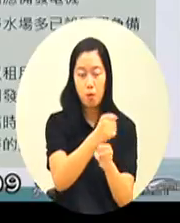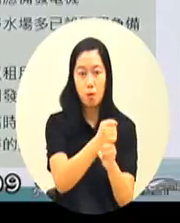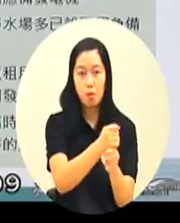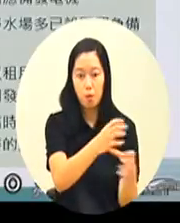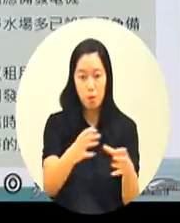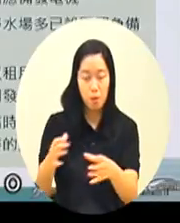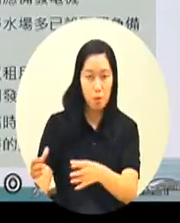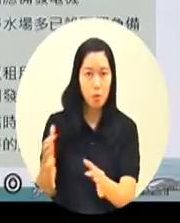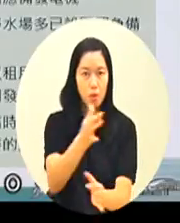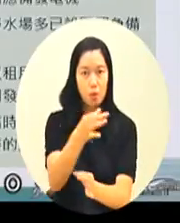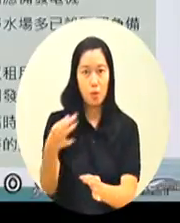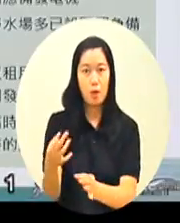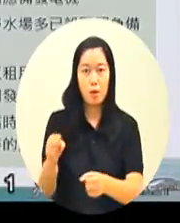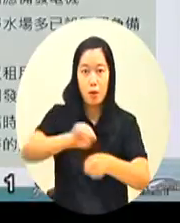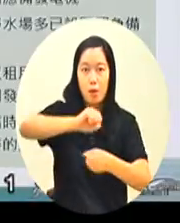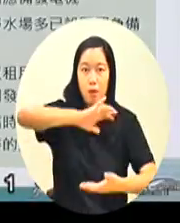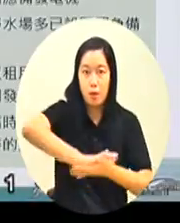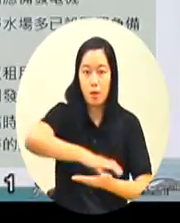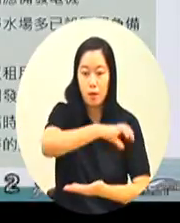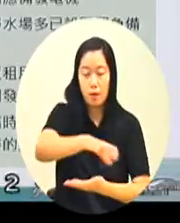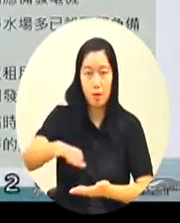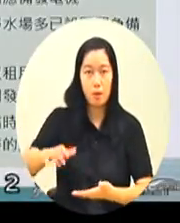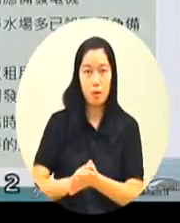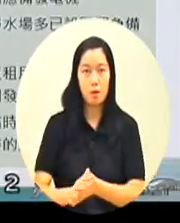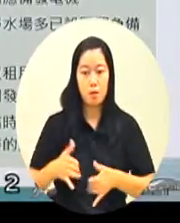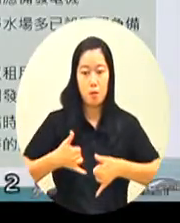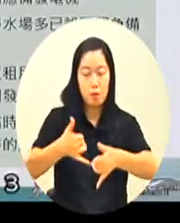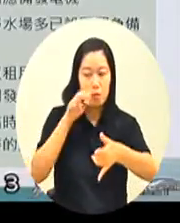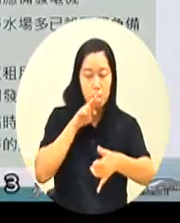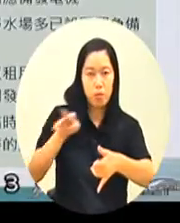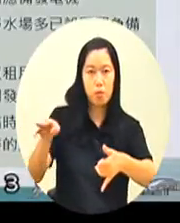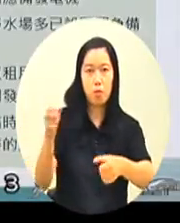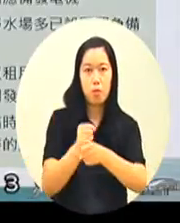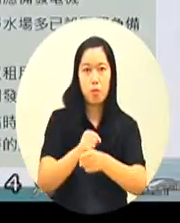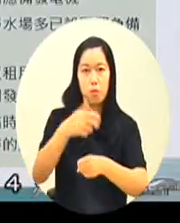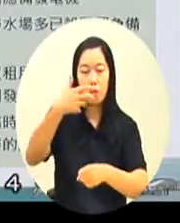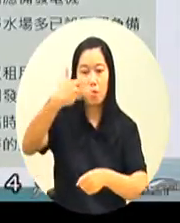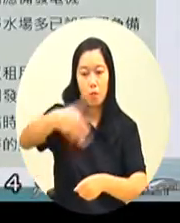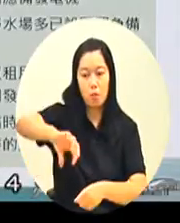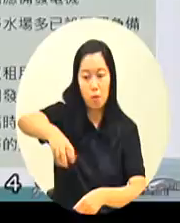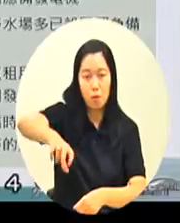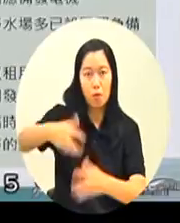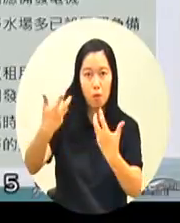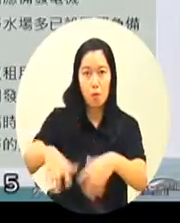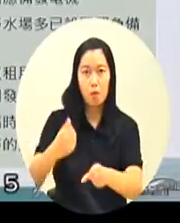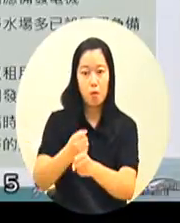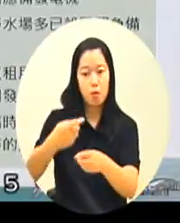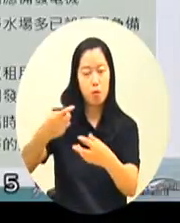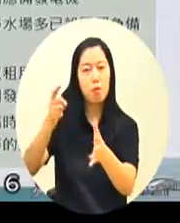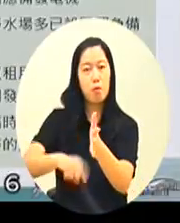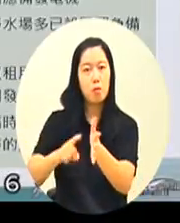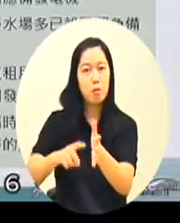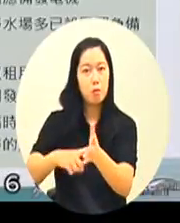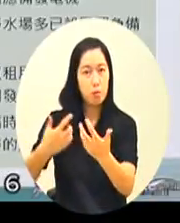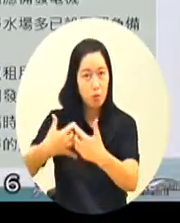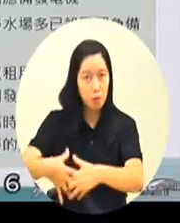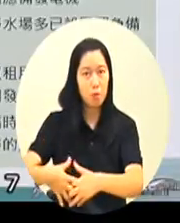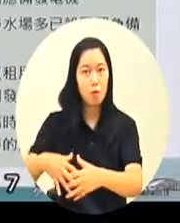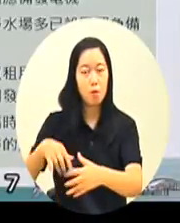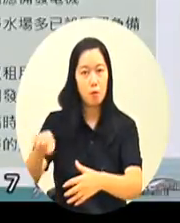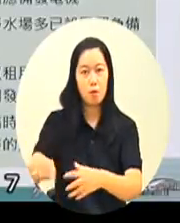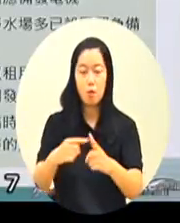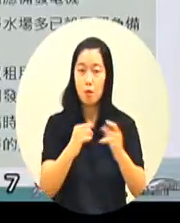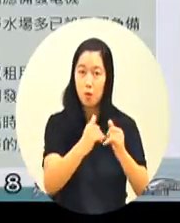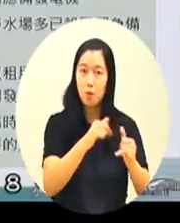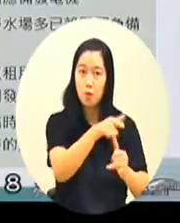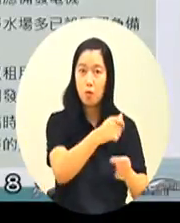压站的部分，因为有些加压站我们可能在路边看到一个自来水的设施，大概就是简易加压站设施，那这个都已经跟民间业者